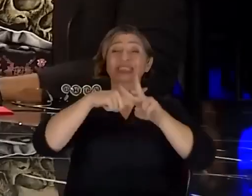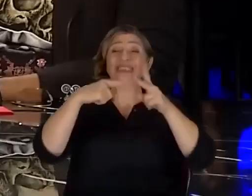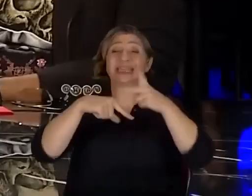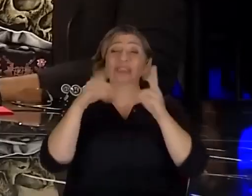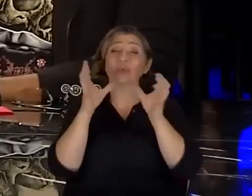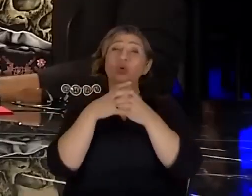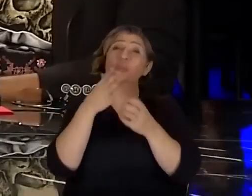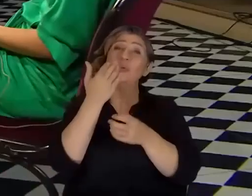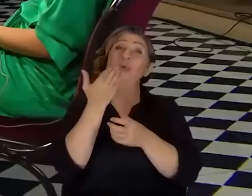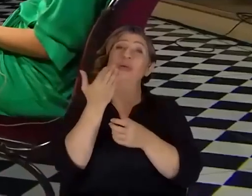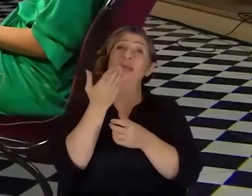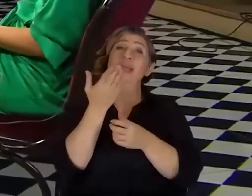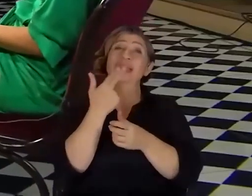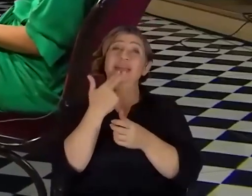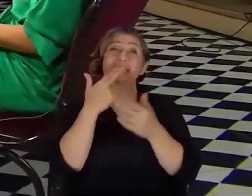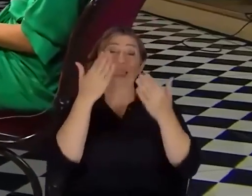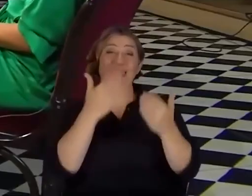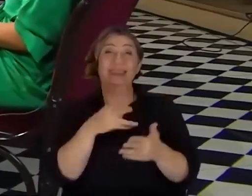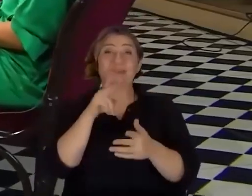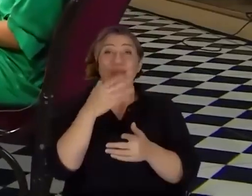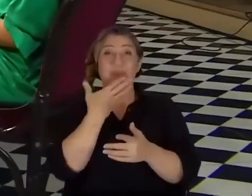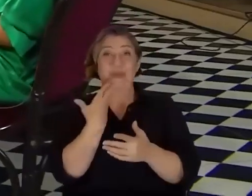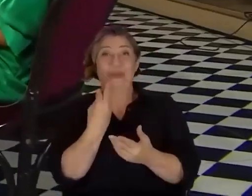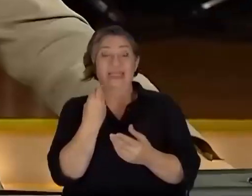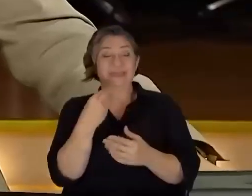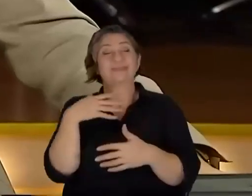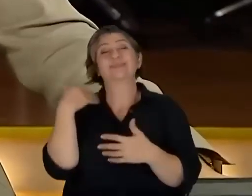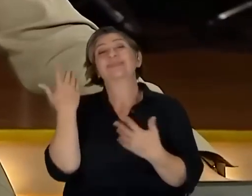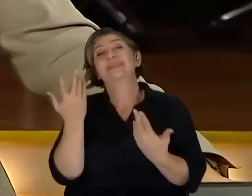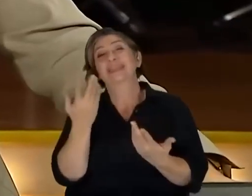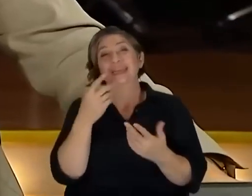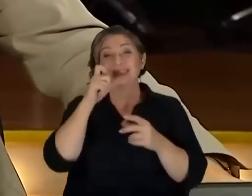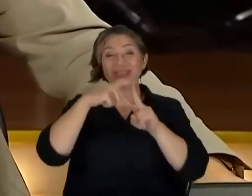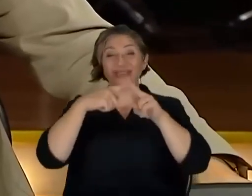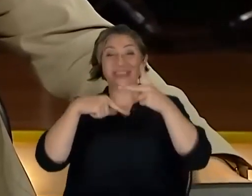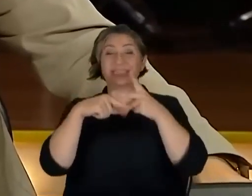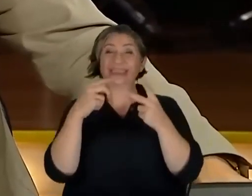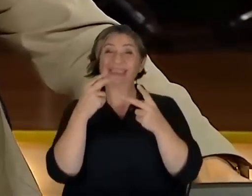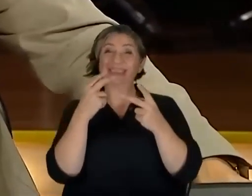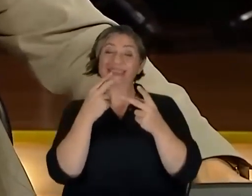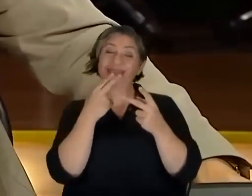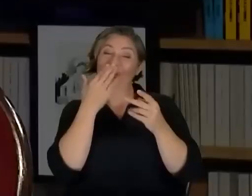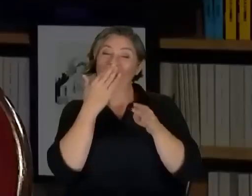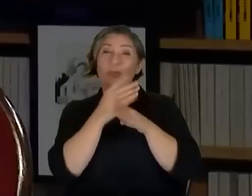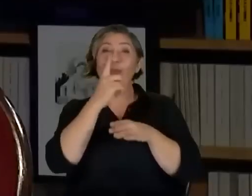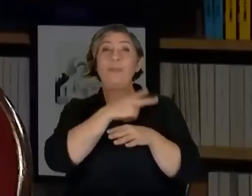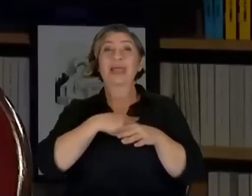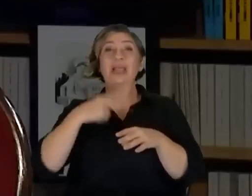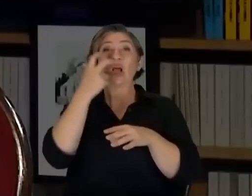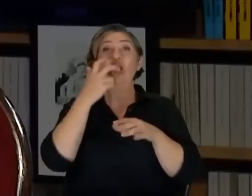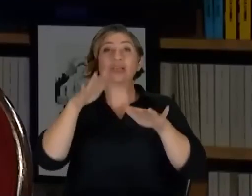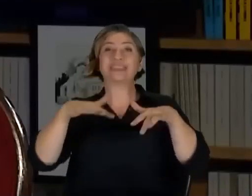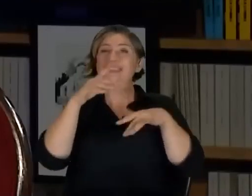Evet. Siz bir caz kulübü kadınısınız yani, evet, güzelliğiniz, edanız filan da o. Yok, çok ha? Ya çok bir belediye